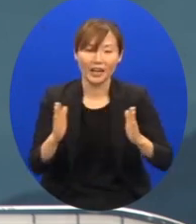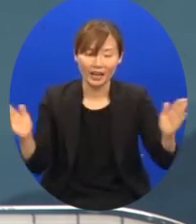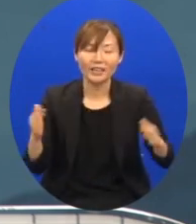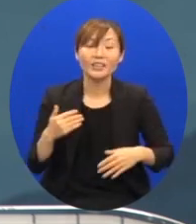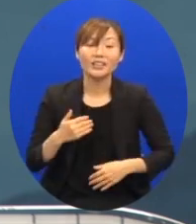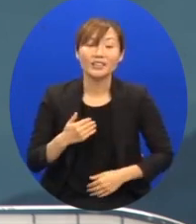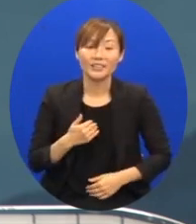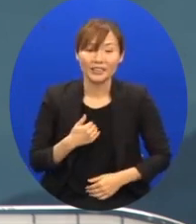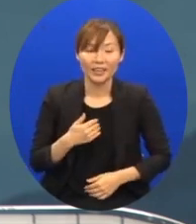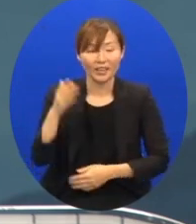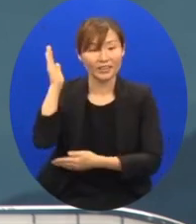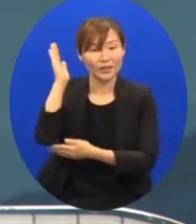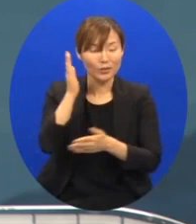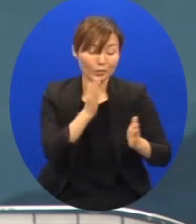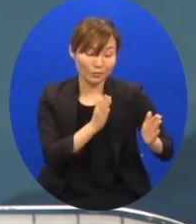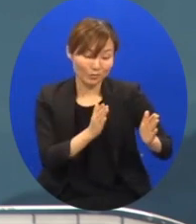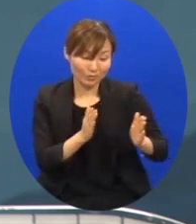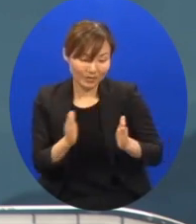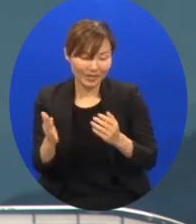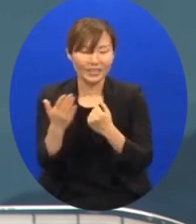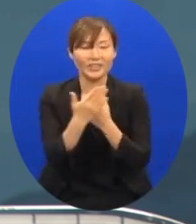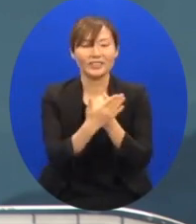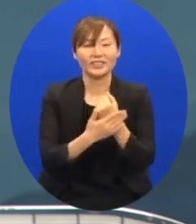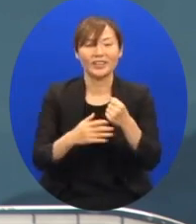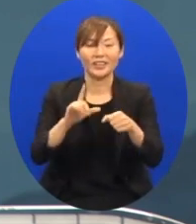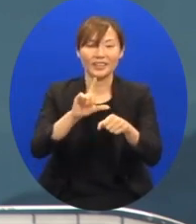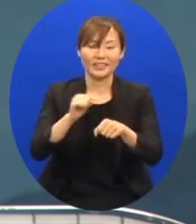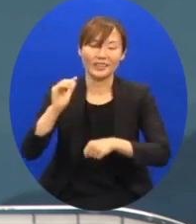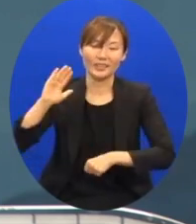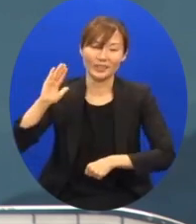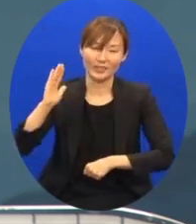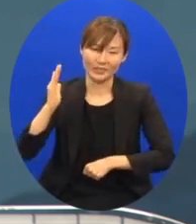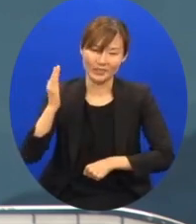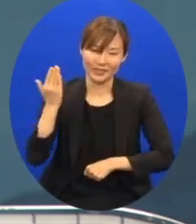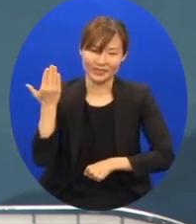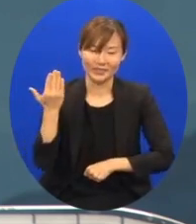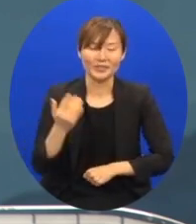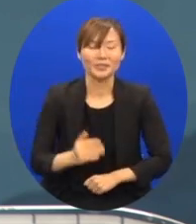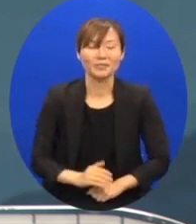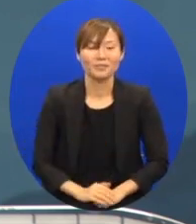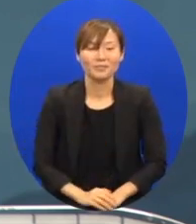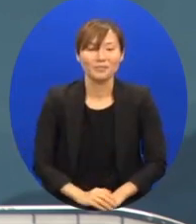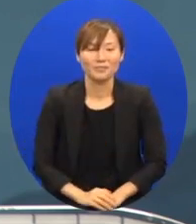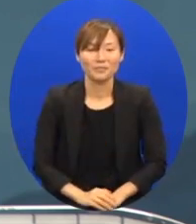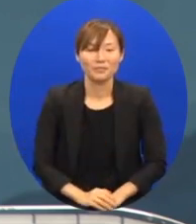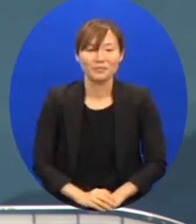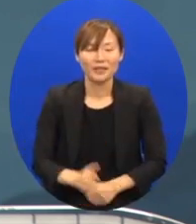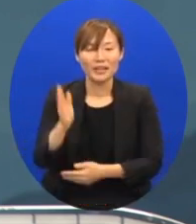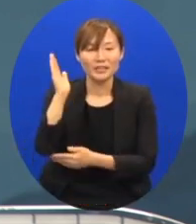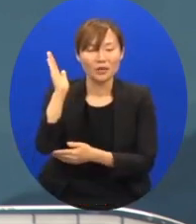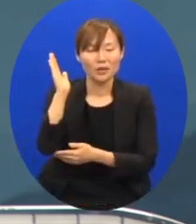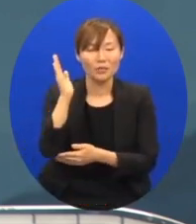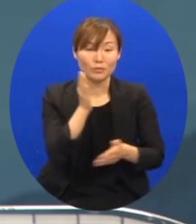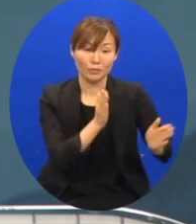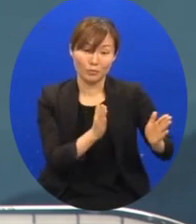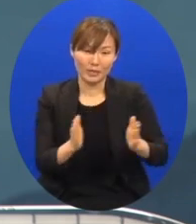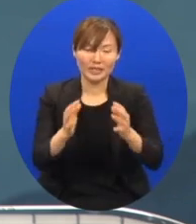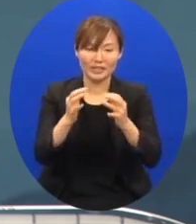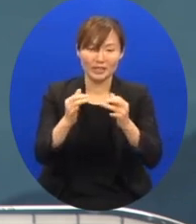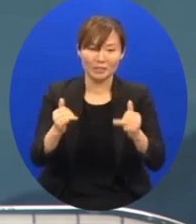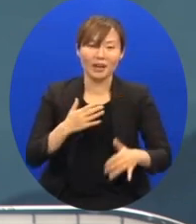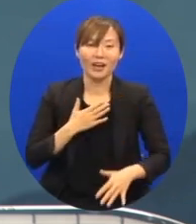준비는 은혜의 시간이 됐어요 설교 준비하는 자만이 알 거에요